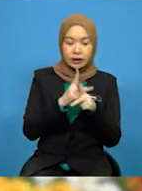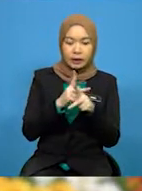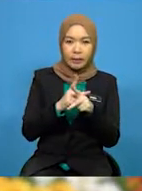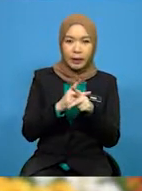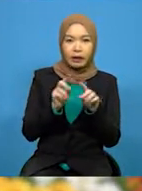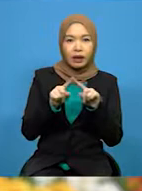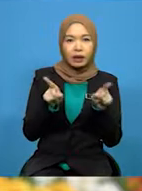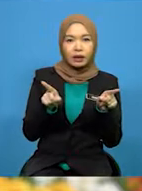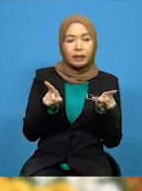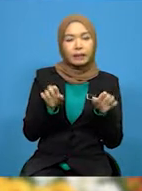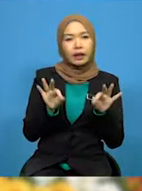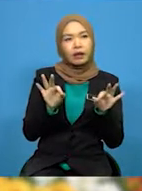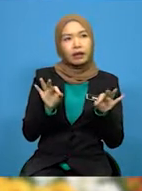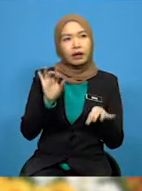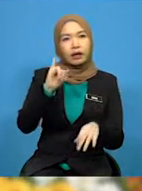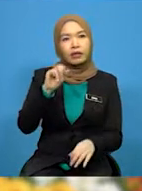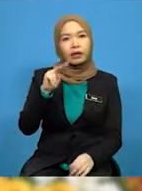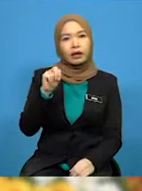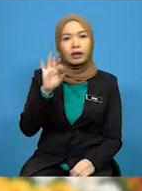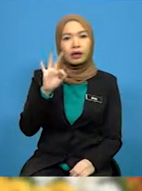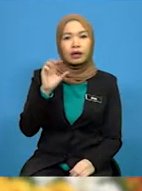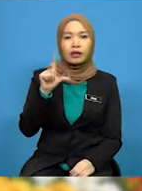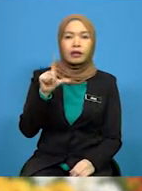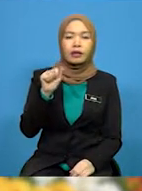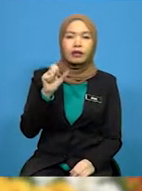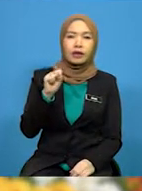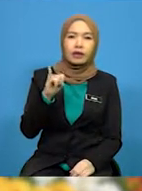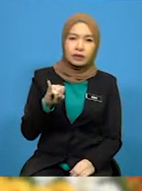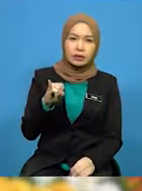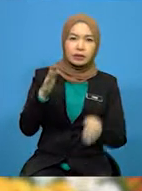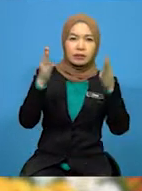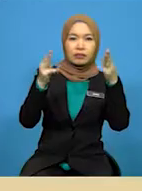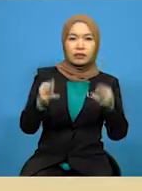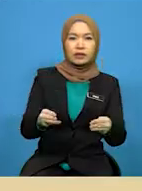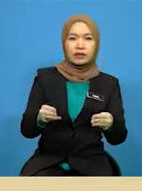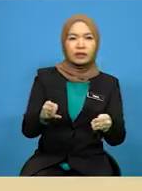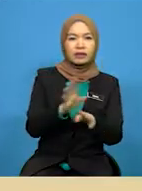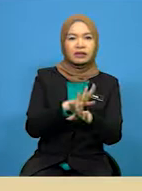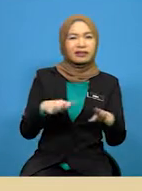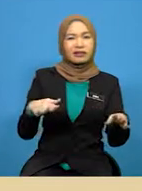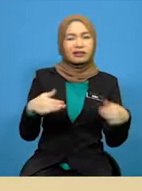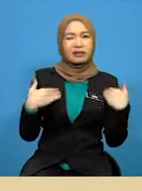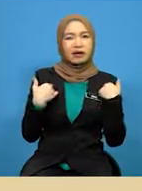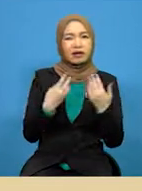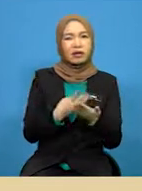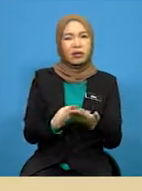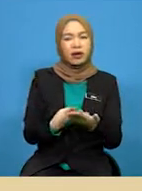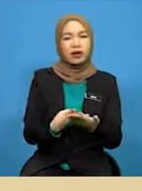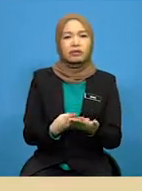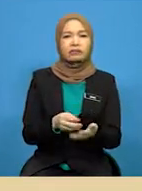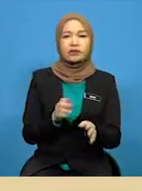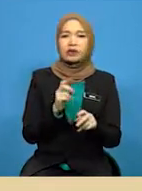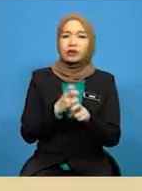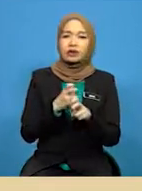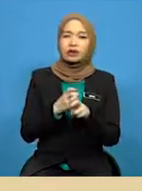kadar bunga benar merosot dan masyarakat tidak cukup belanja, pengguna tidak akan menyimpan